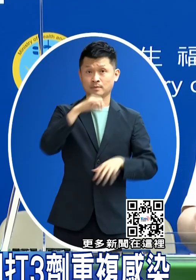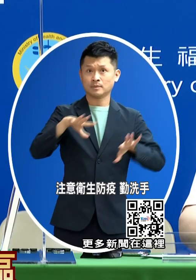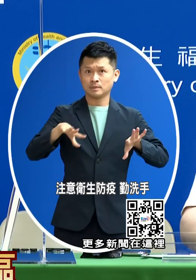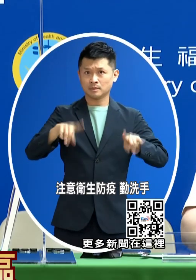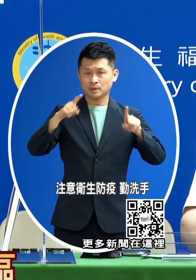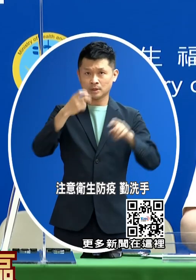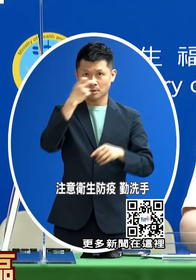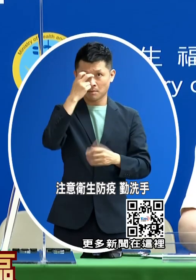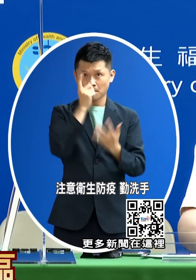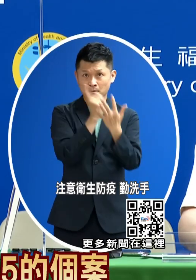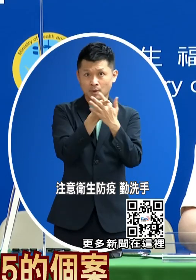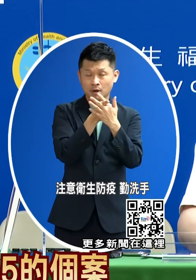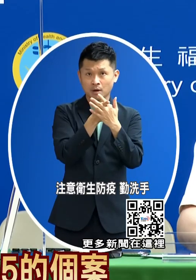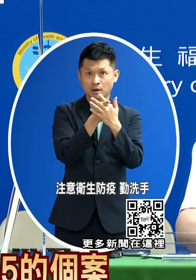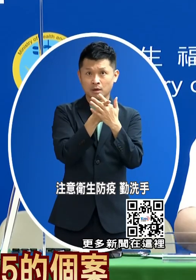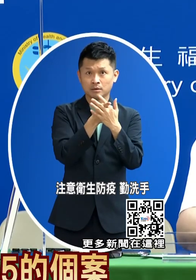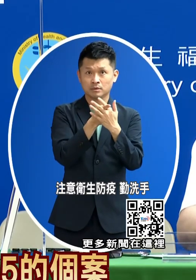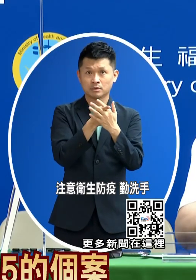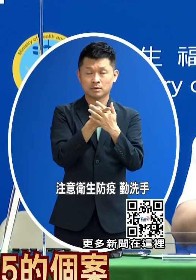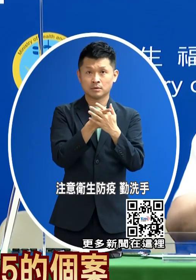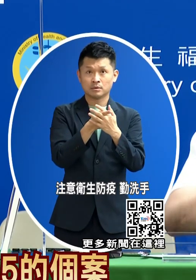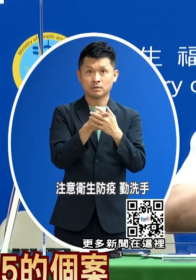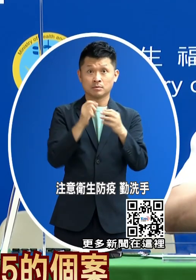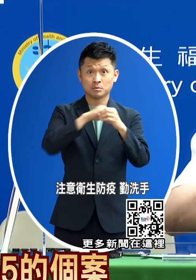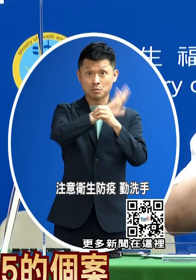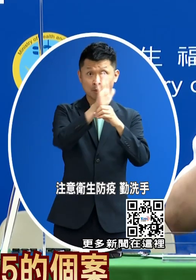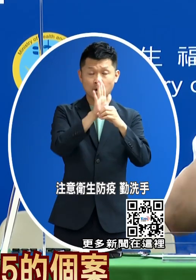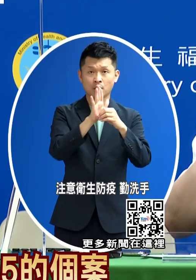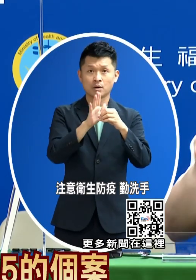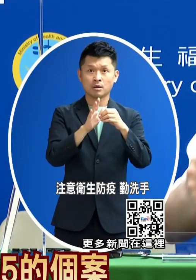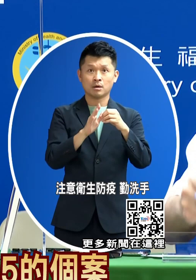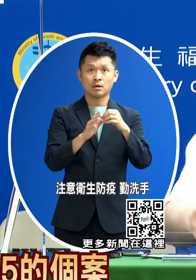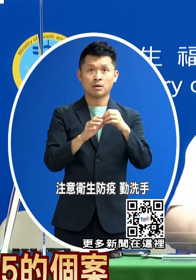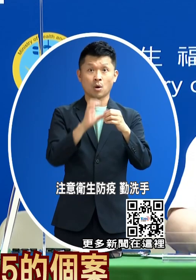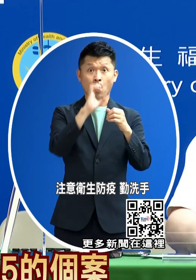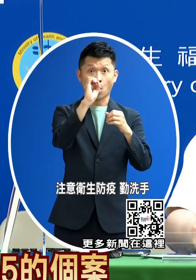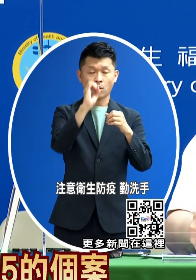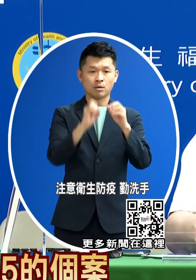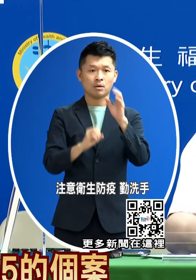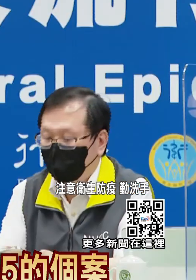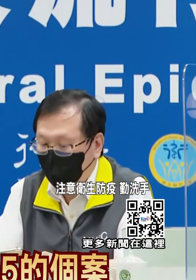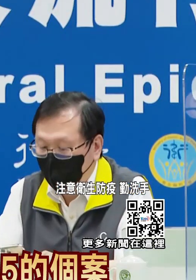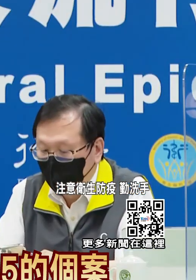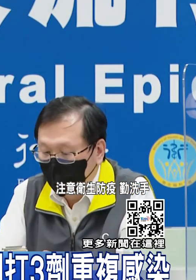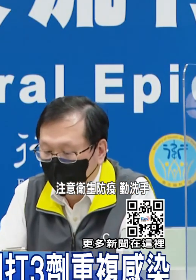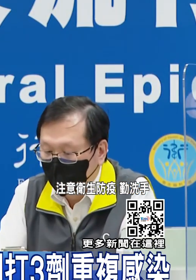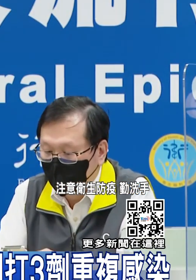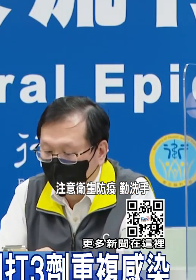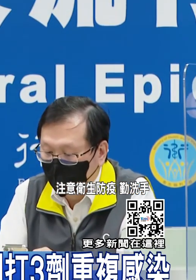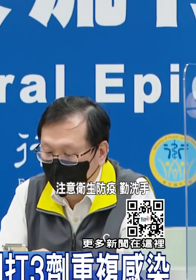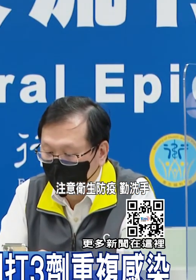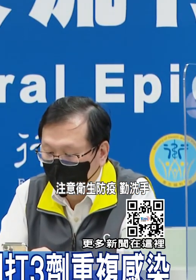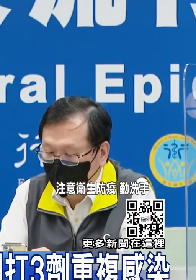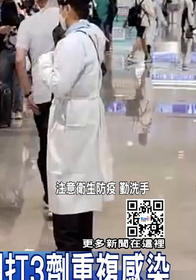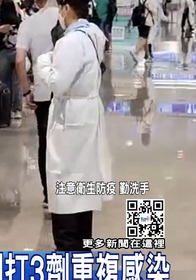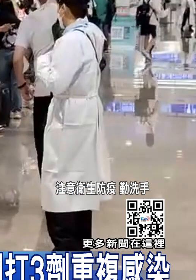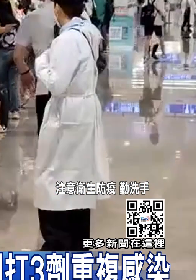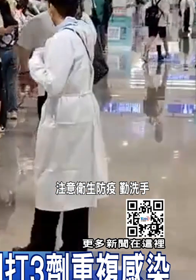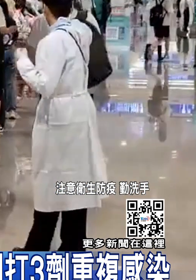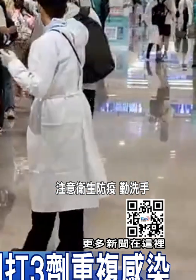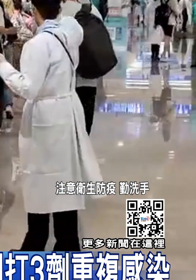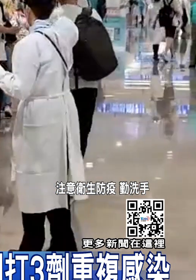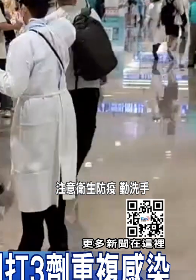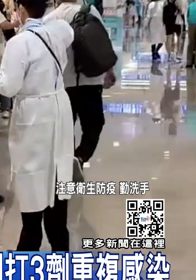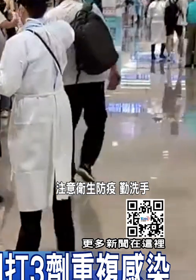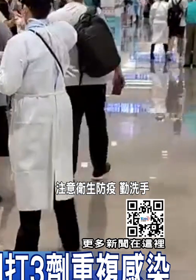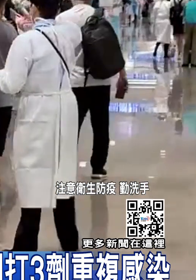首次有检出这个社区感染的本土的 Omicron BA.5 的这个个案哦。 BA.5 正式入侵到社区，这位